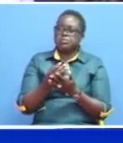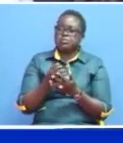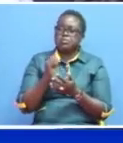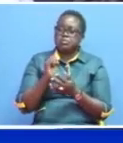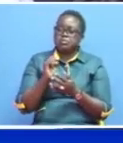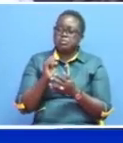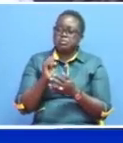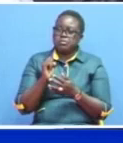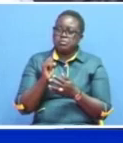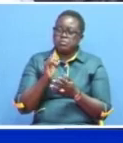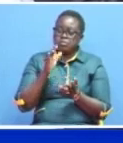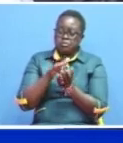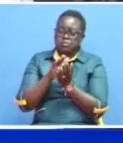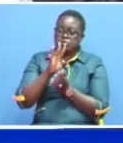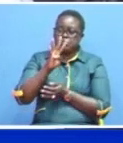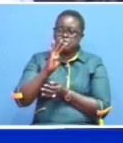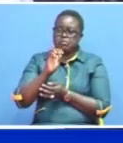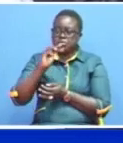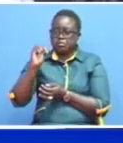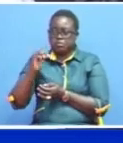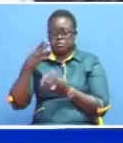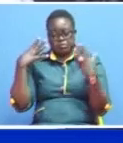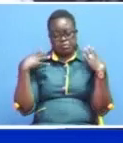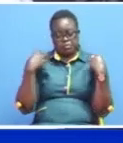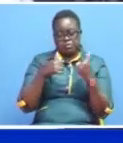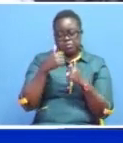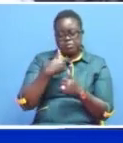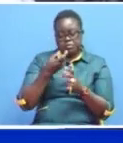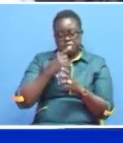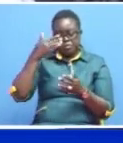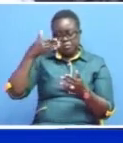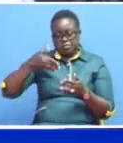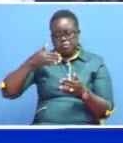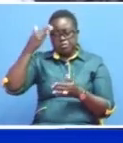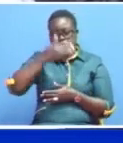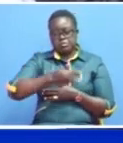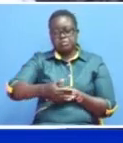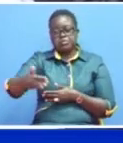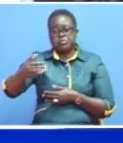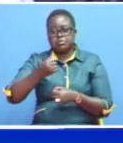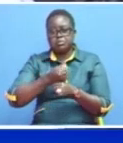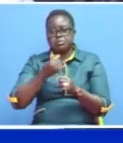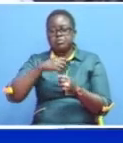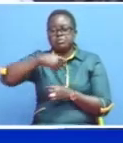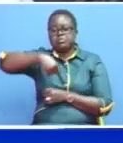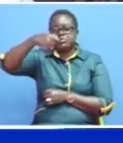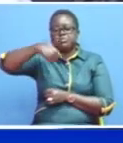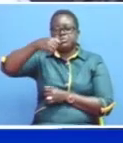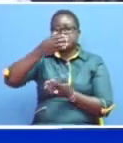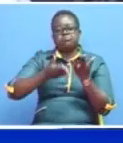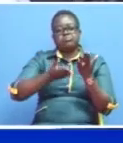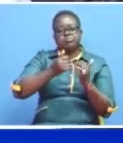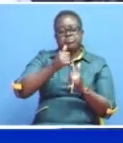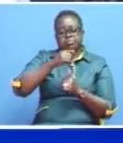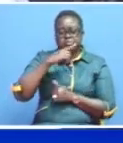million. Na iseso yetu inayo kuma umundi. Ni ya kuika kindugita wa budget estimates. Hii ni kututa